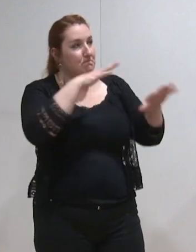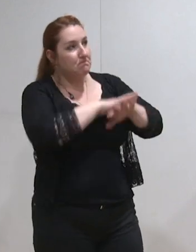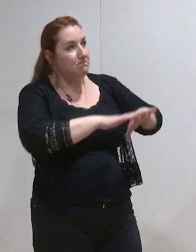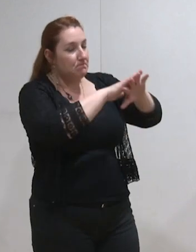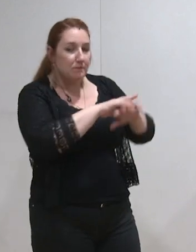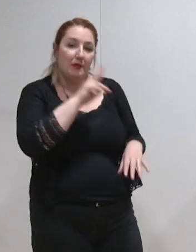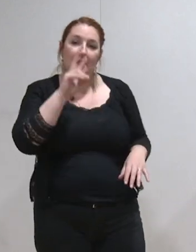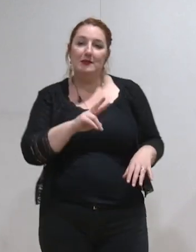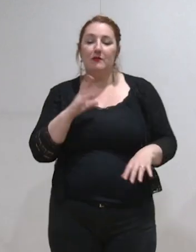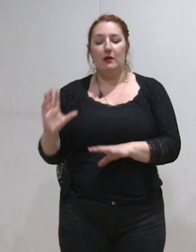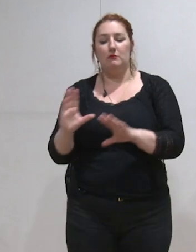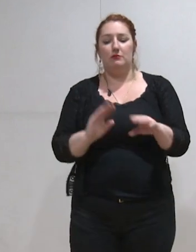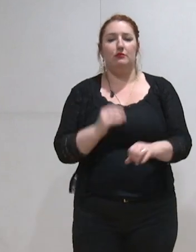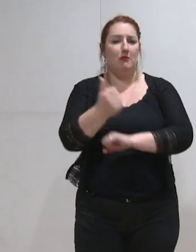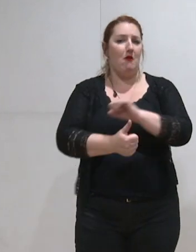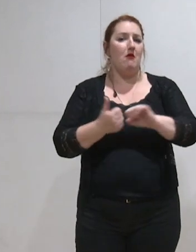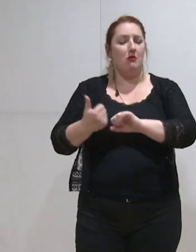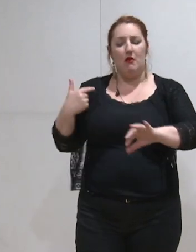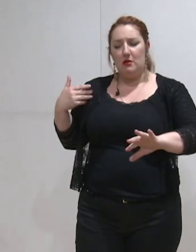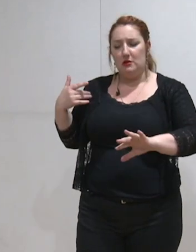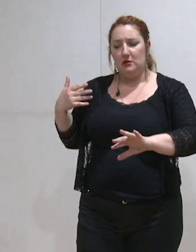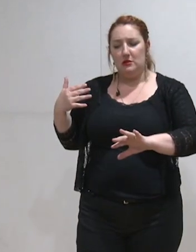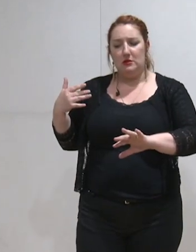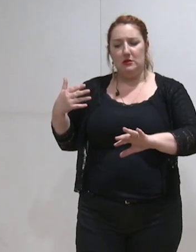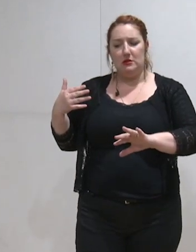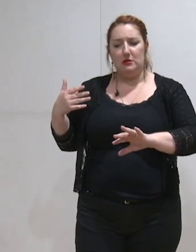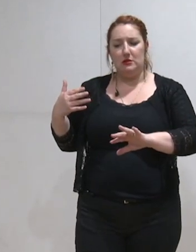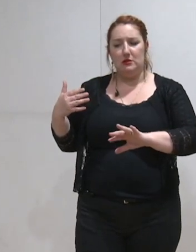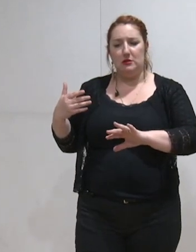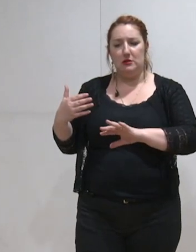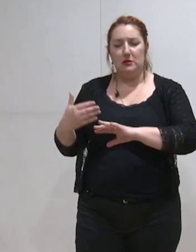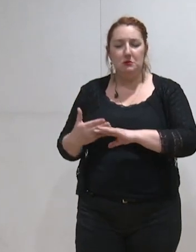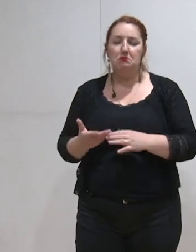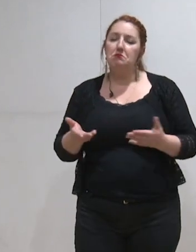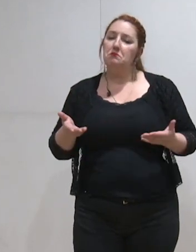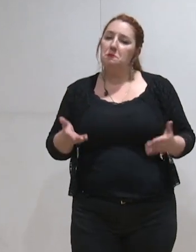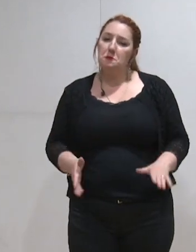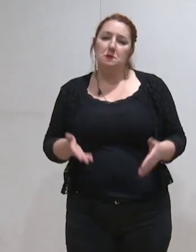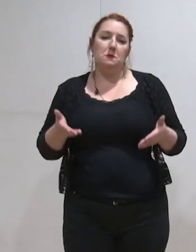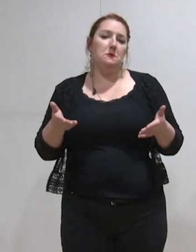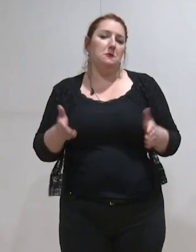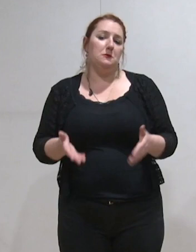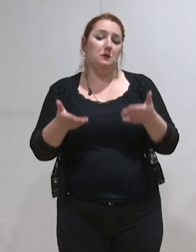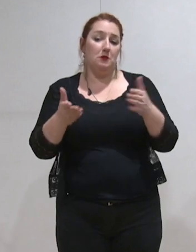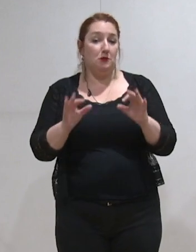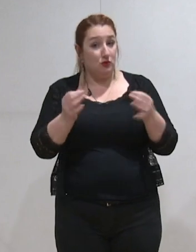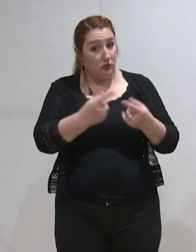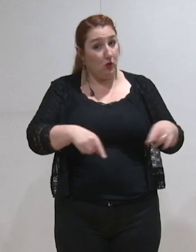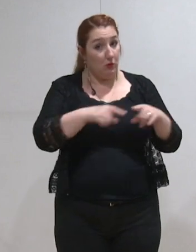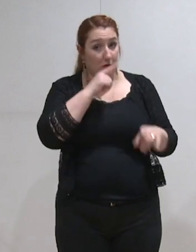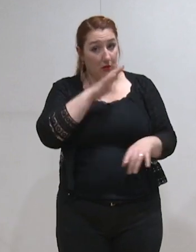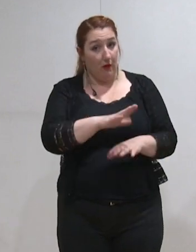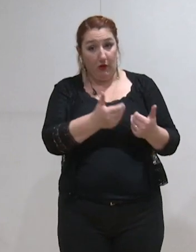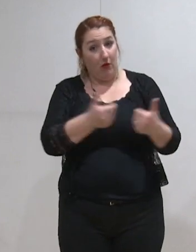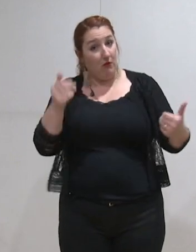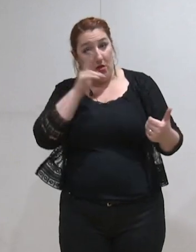votre installation ici on a des décisions qui ont été prises en dehors de d'ailleurs des comités d'avis en